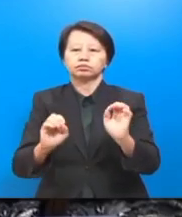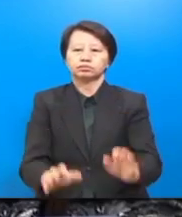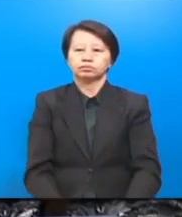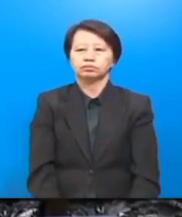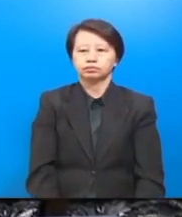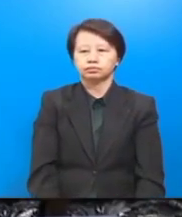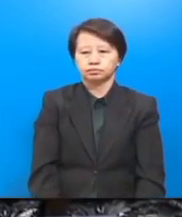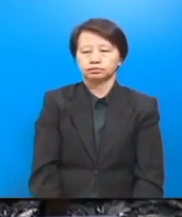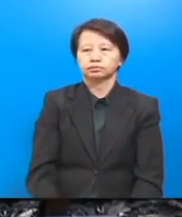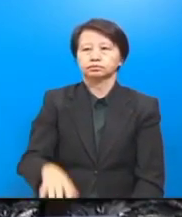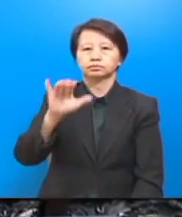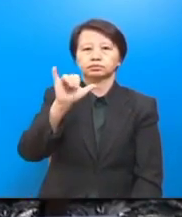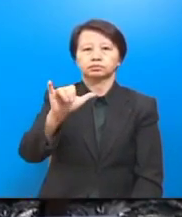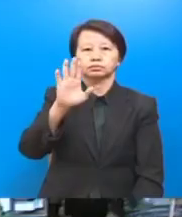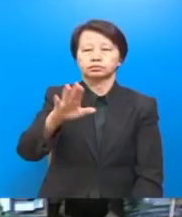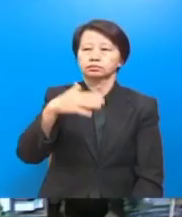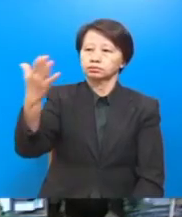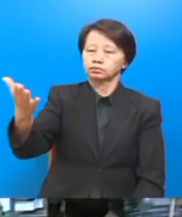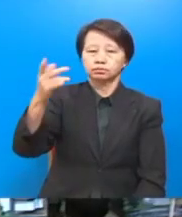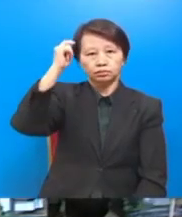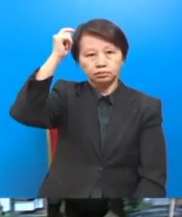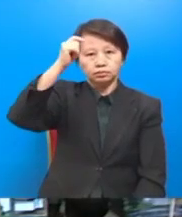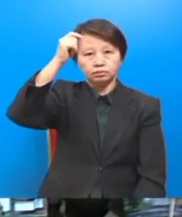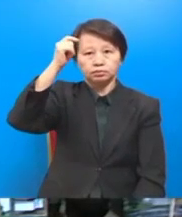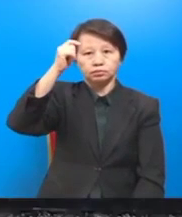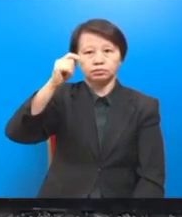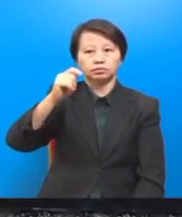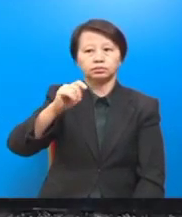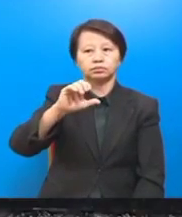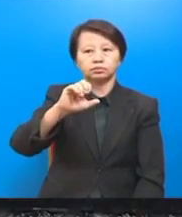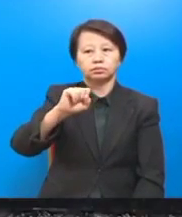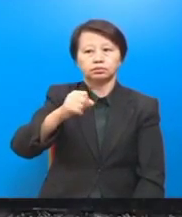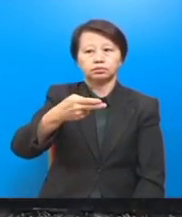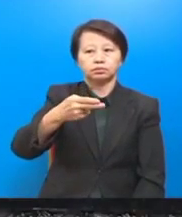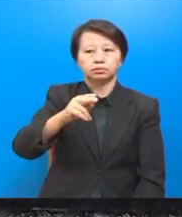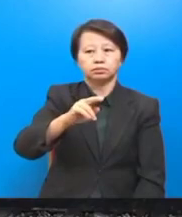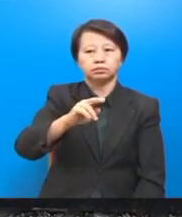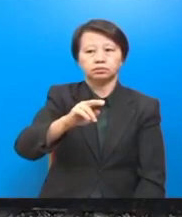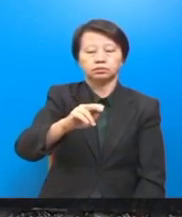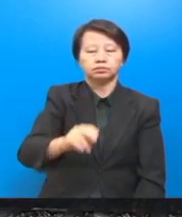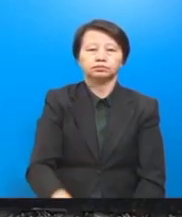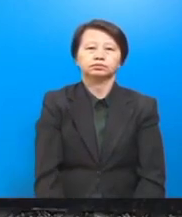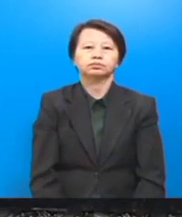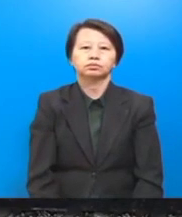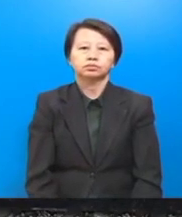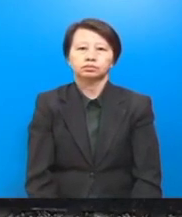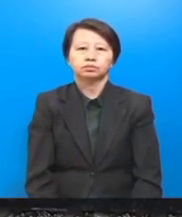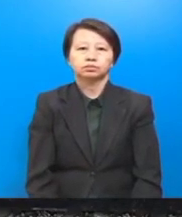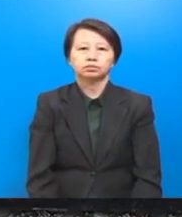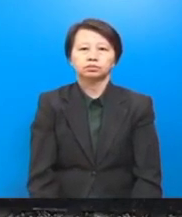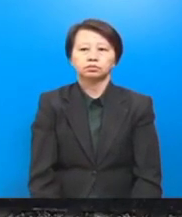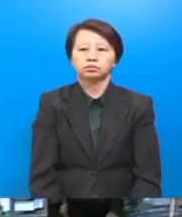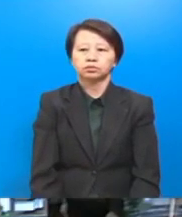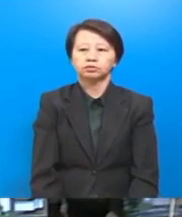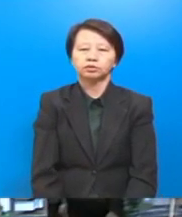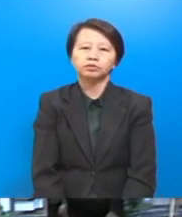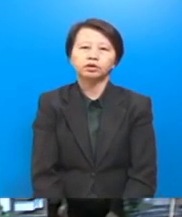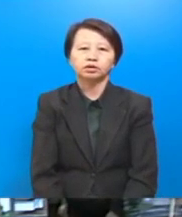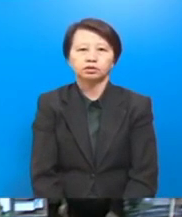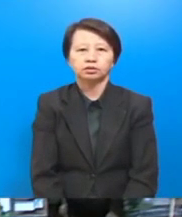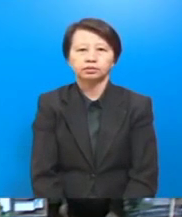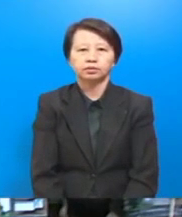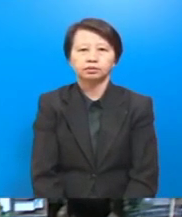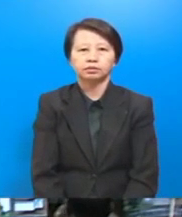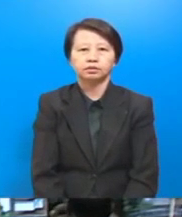hai yang pohon matte tuansyah rizuki nine sragen hold two soal